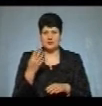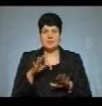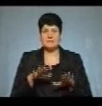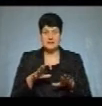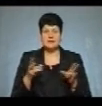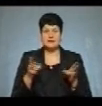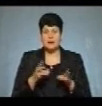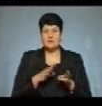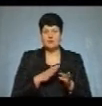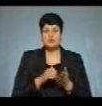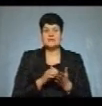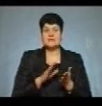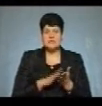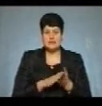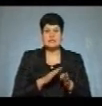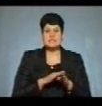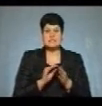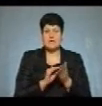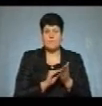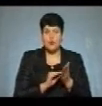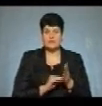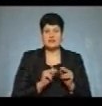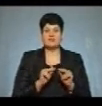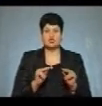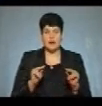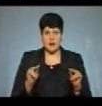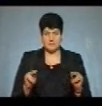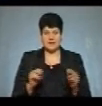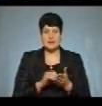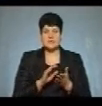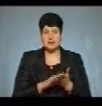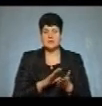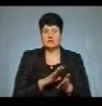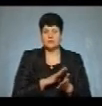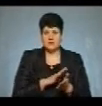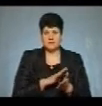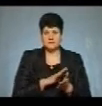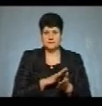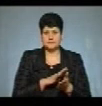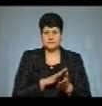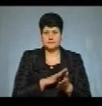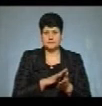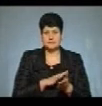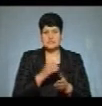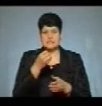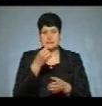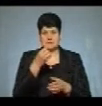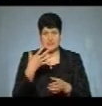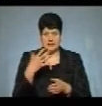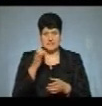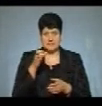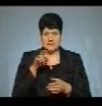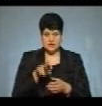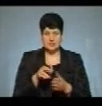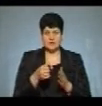треба було зареєструвати, заповнити вчителями. Реєстрація тривала з 15 січня